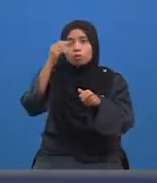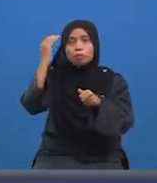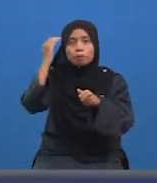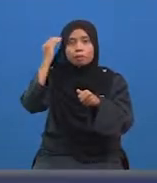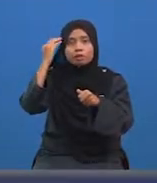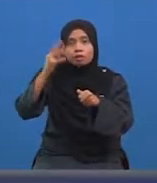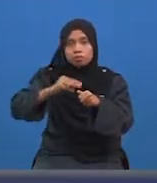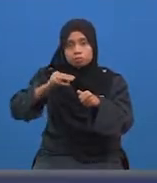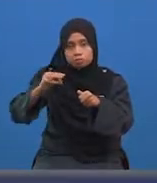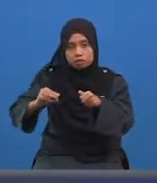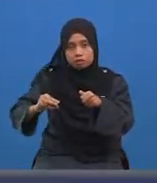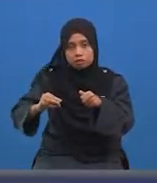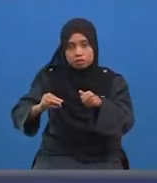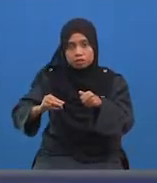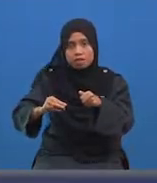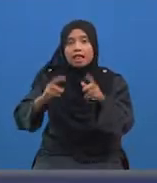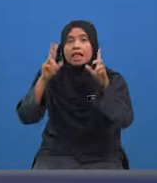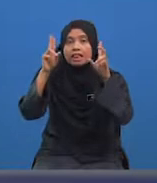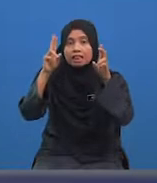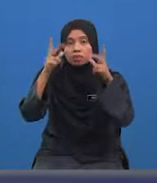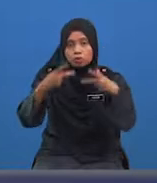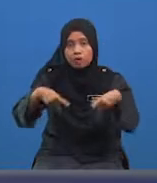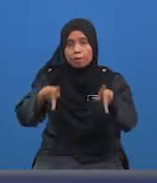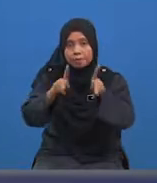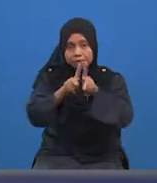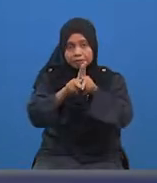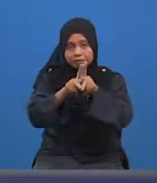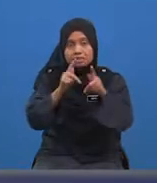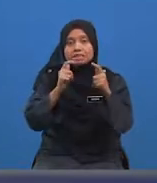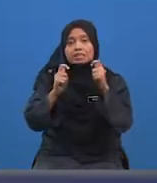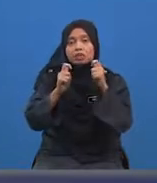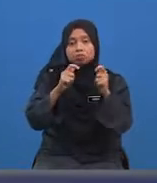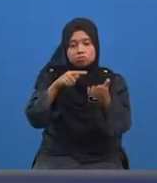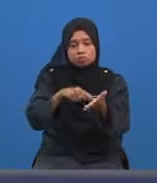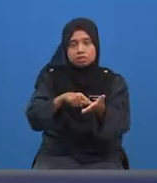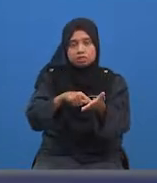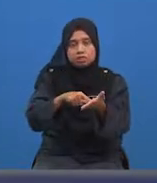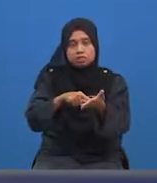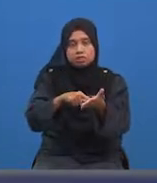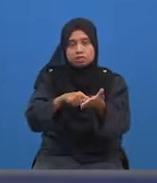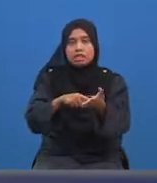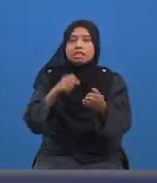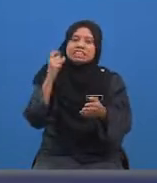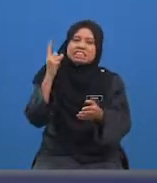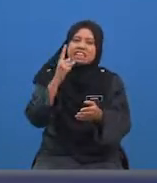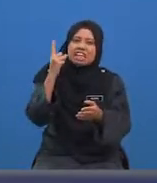pengetahuan murid-murid, tajuk kepentingan telekomunikasi ini